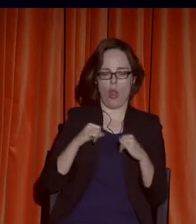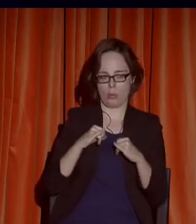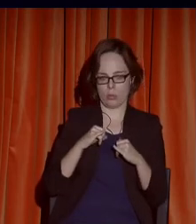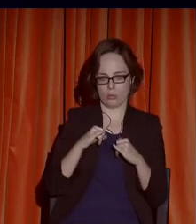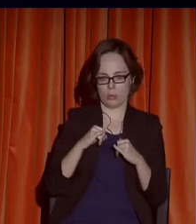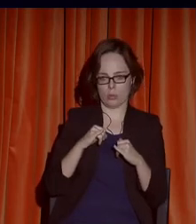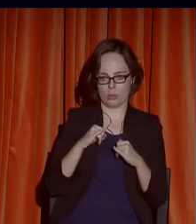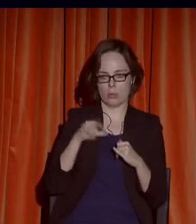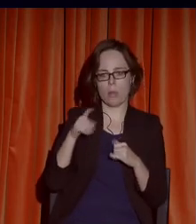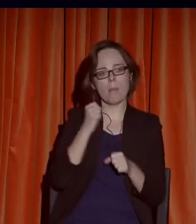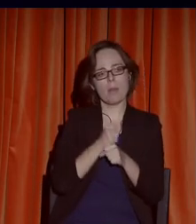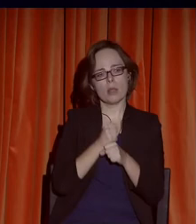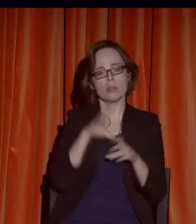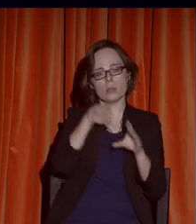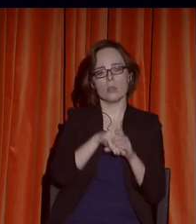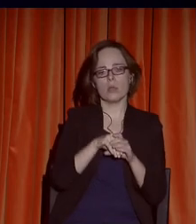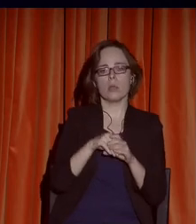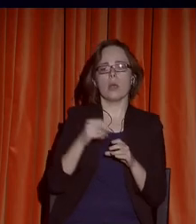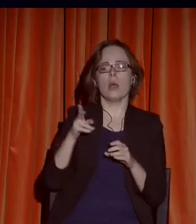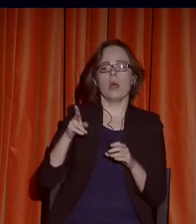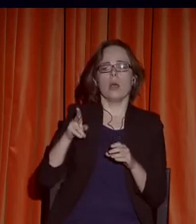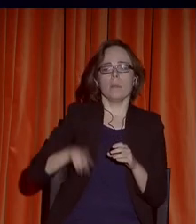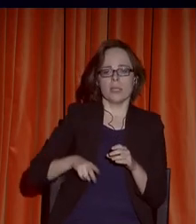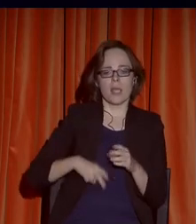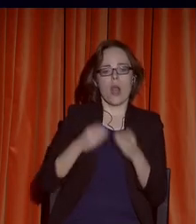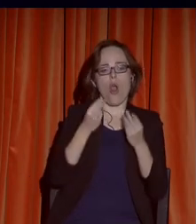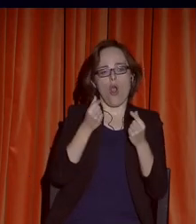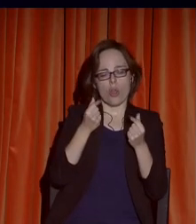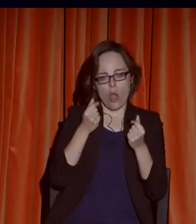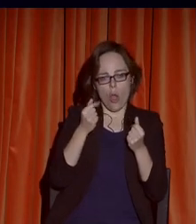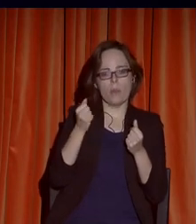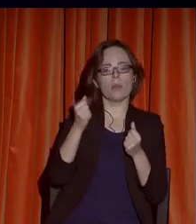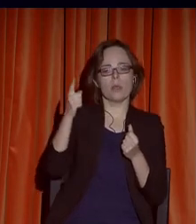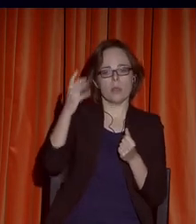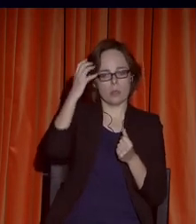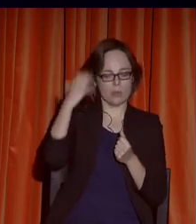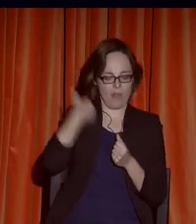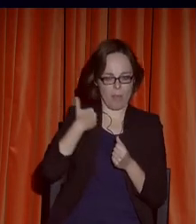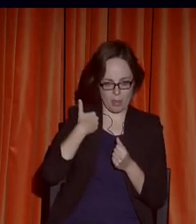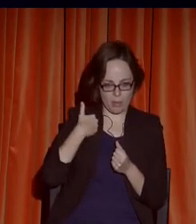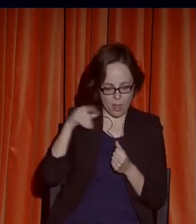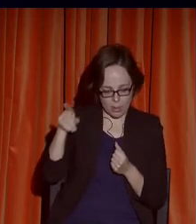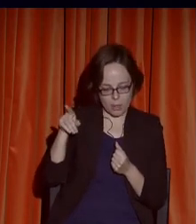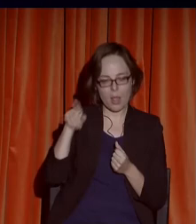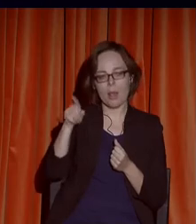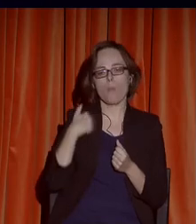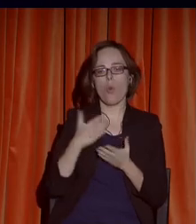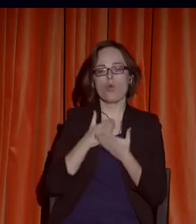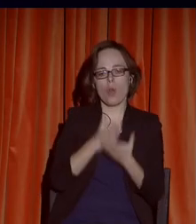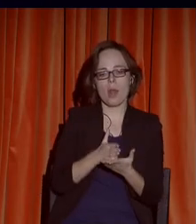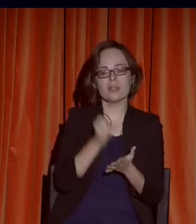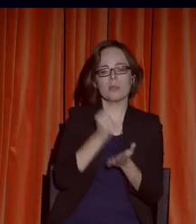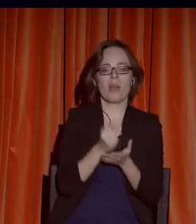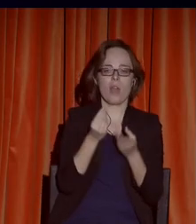dla Ministerstwa Ekonomiki i Królewskiej Mości Wielkiej Brytanii jako doradca do spraw